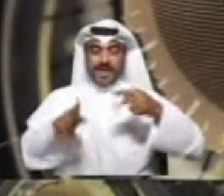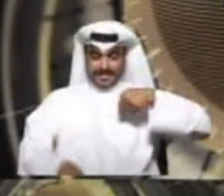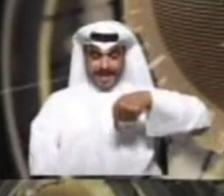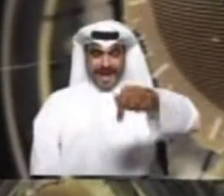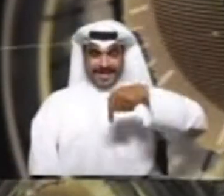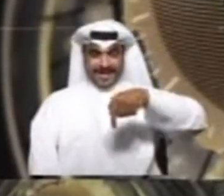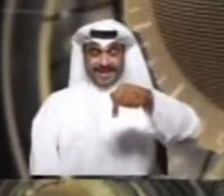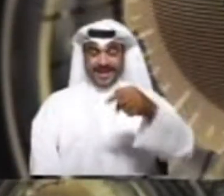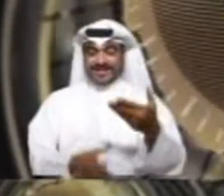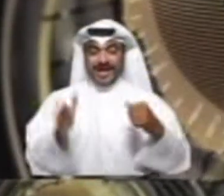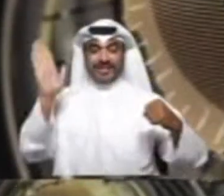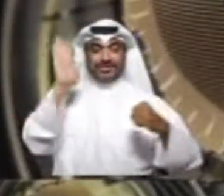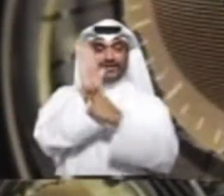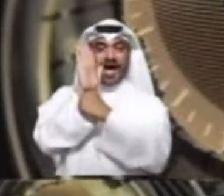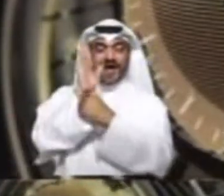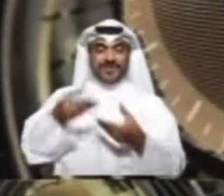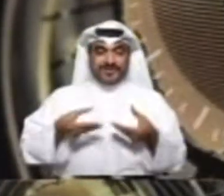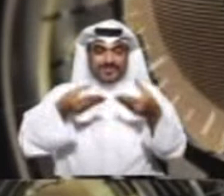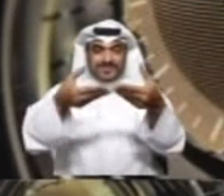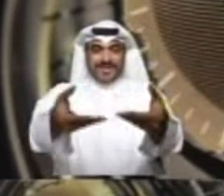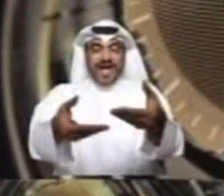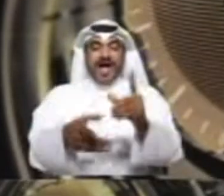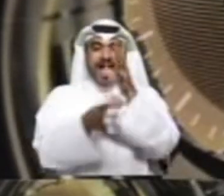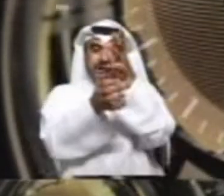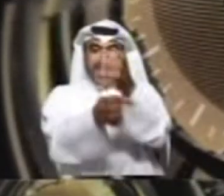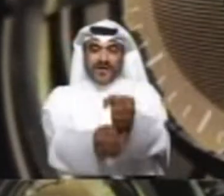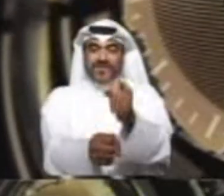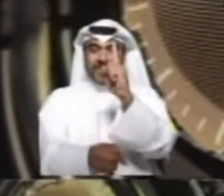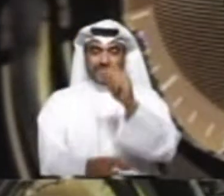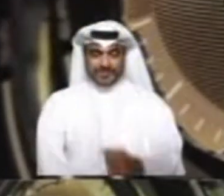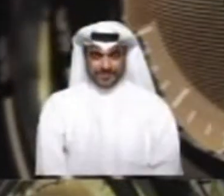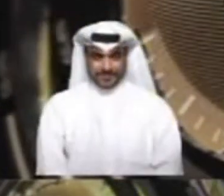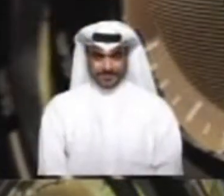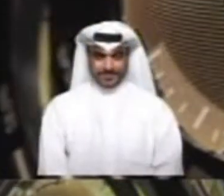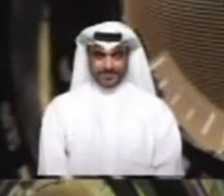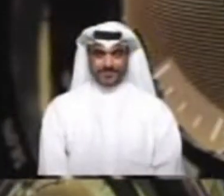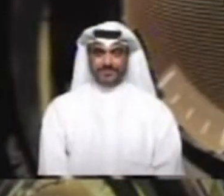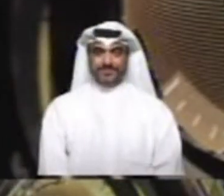الشهر الحالي لتقديم شهادة التقدير لسموه حفظه الله ورعاه.